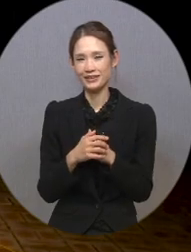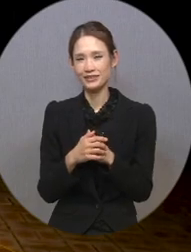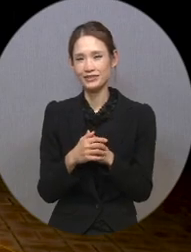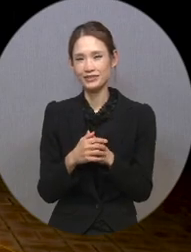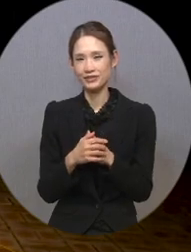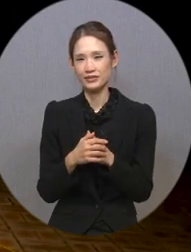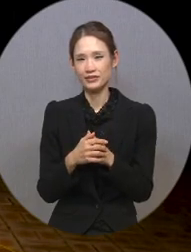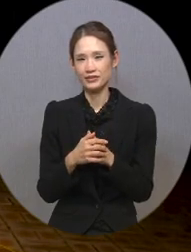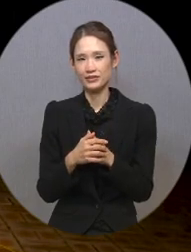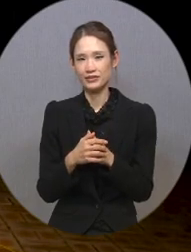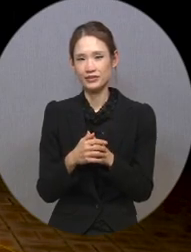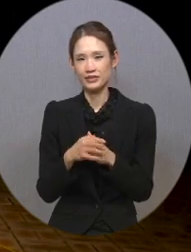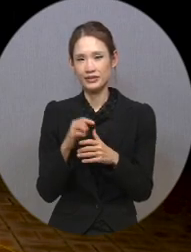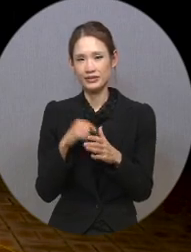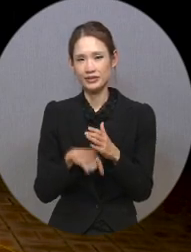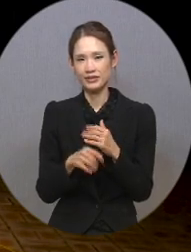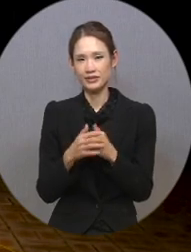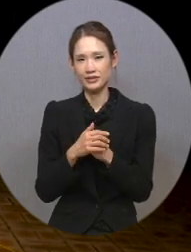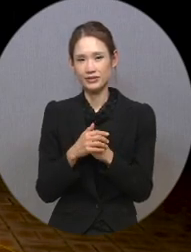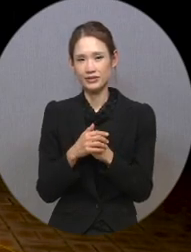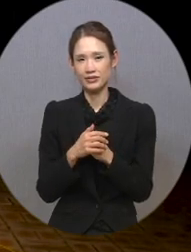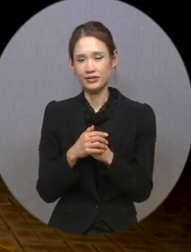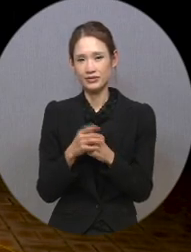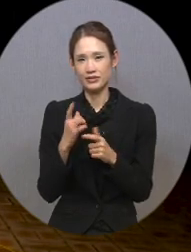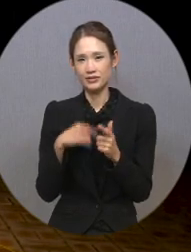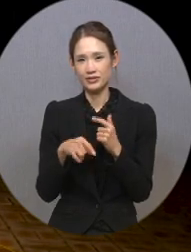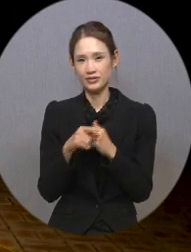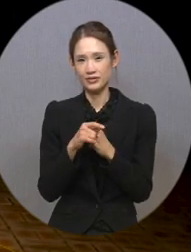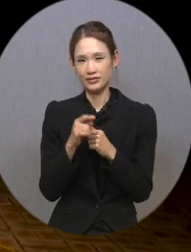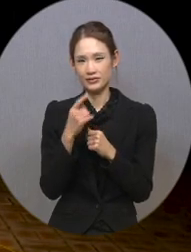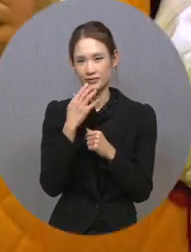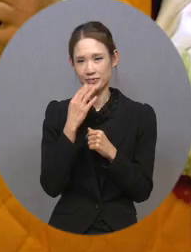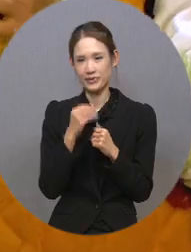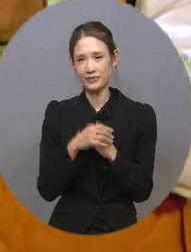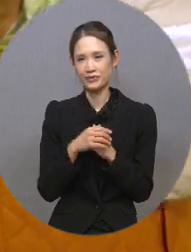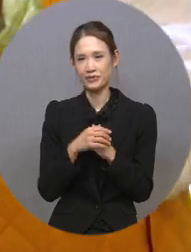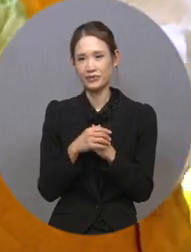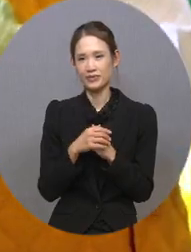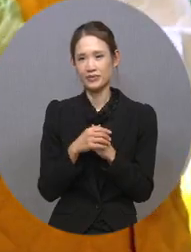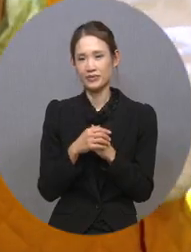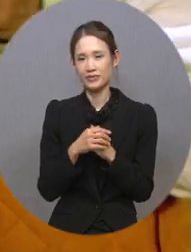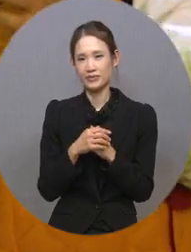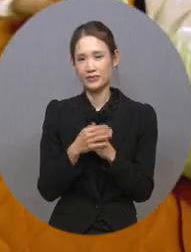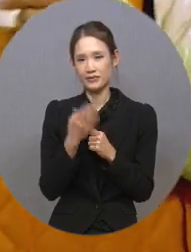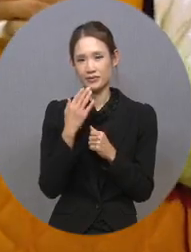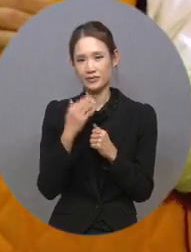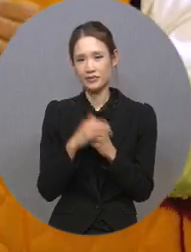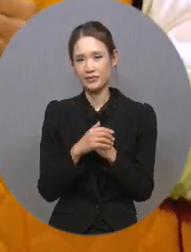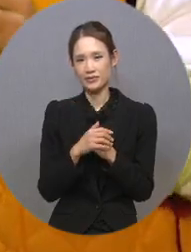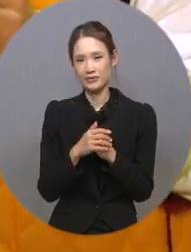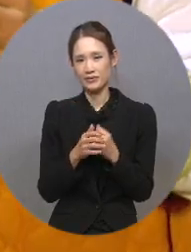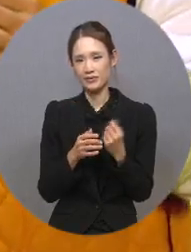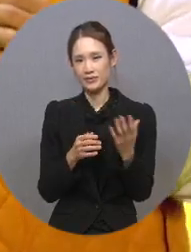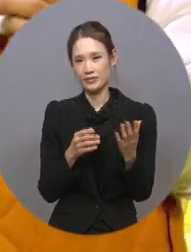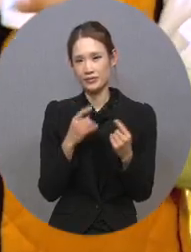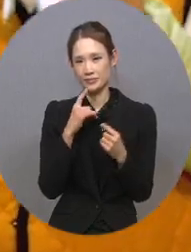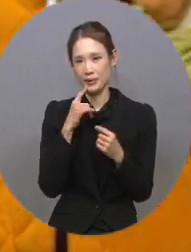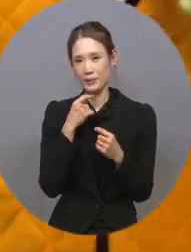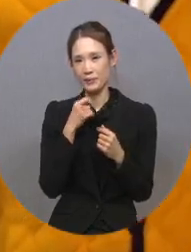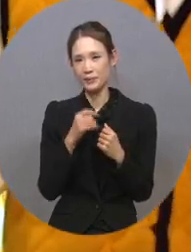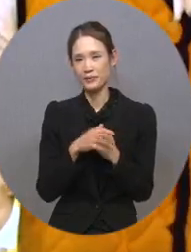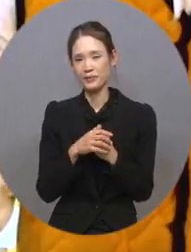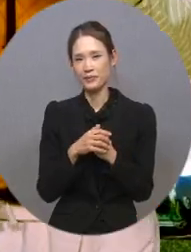뜻을 모르네. 그 사이에 대표님이 좀 더 홍보하려고 네 입 막는겨. 먹는 동안 일단 먹을 거 줬으니까 하고 싶은 말 계속해요.